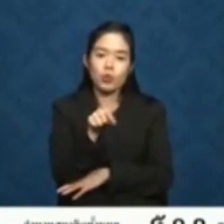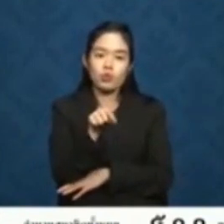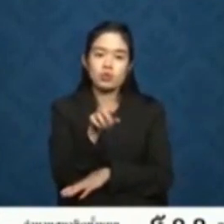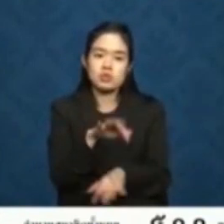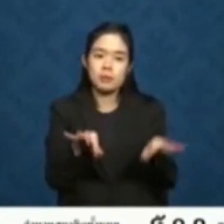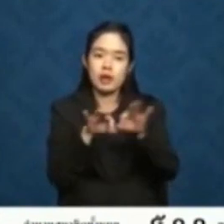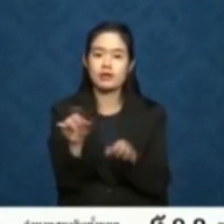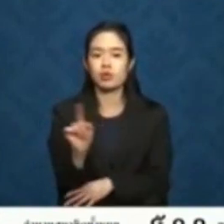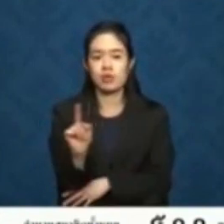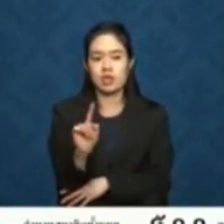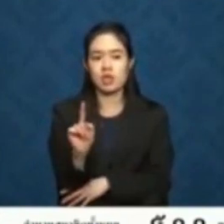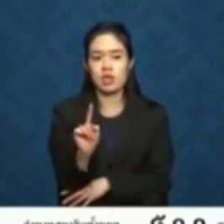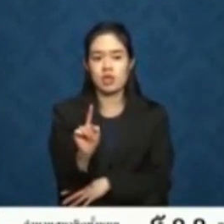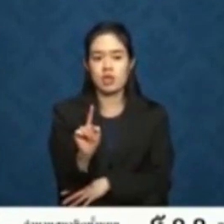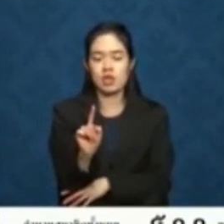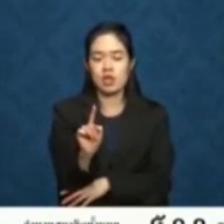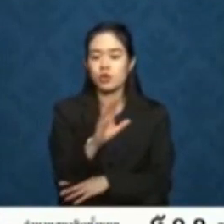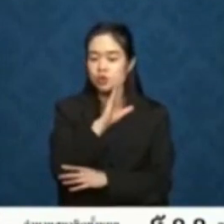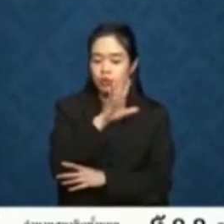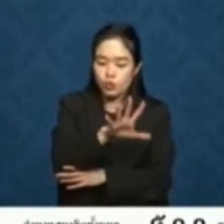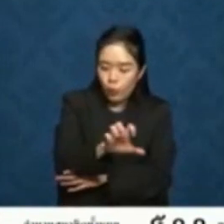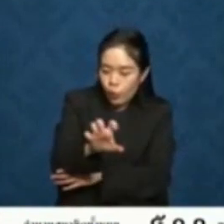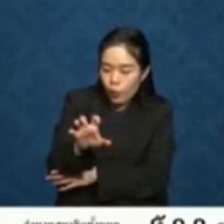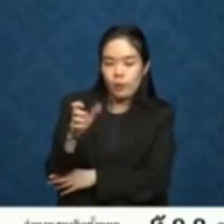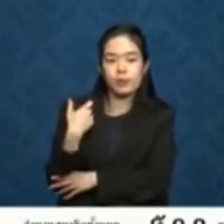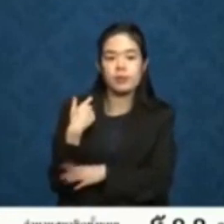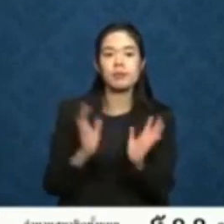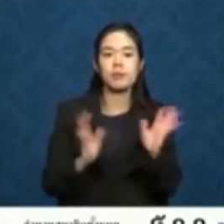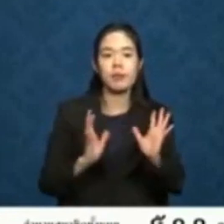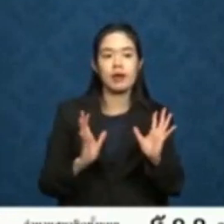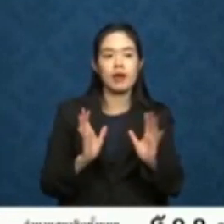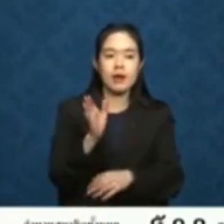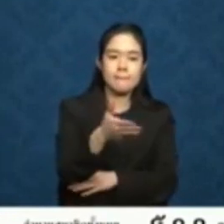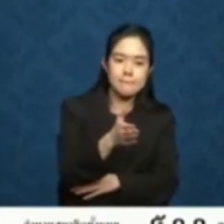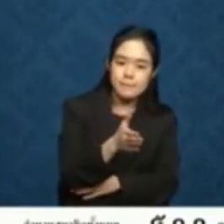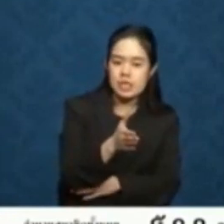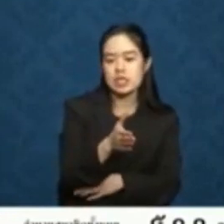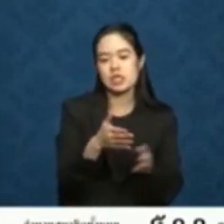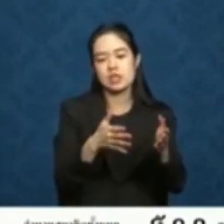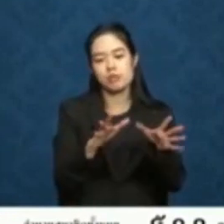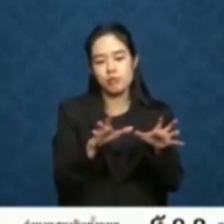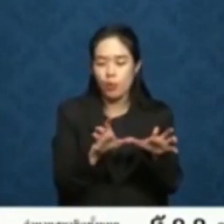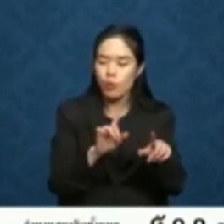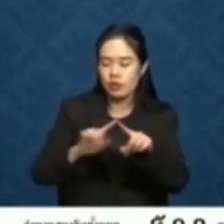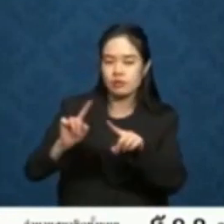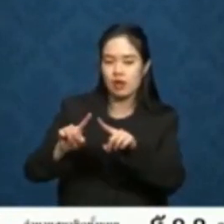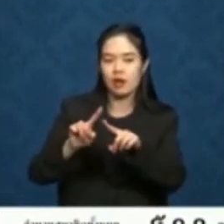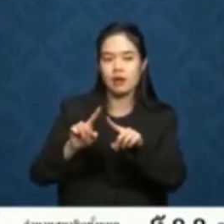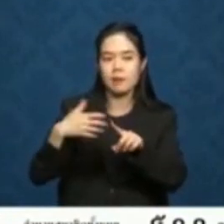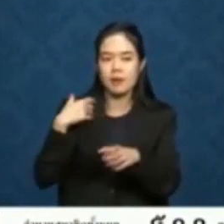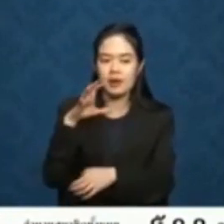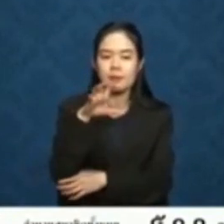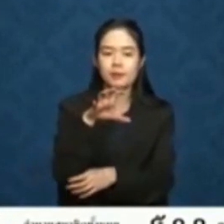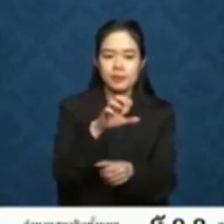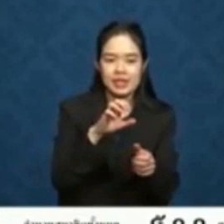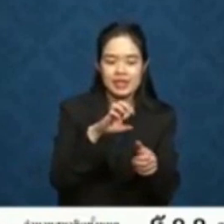ยคืออาหารของสัตว์น้ำนานาชนิดครับทำให้เกิดความอุดมสมบูรณ์ของระบบห่วงโซ่อาหารเมื่อเคยเข้าป